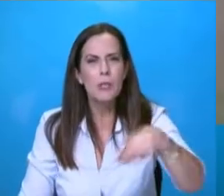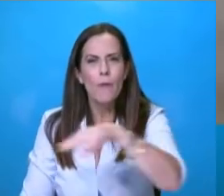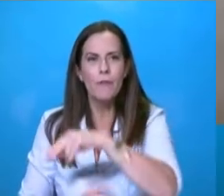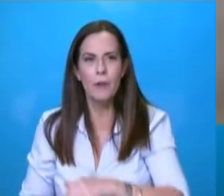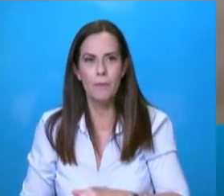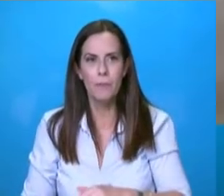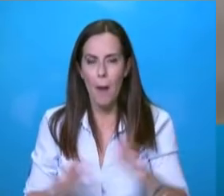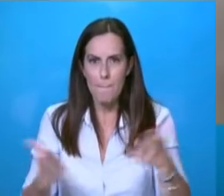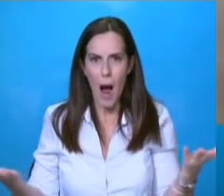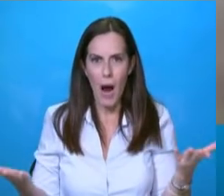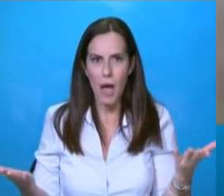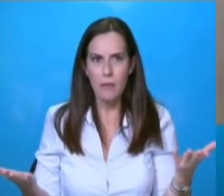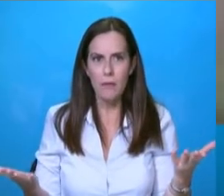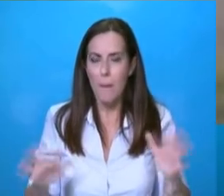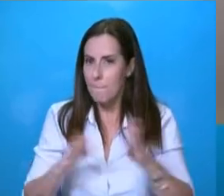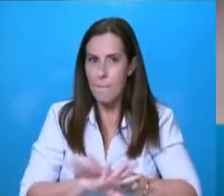פחד אלוהים.